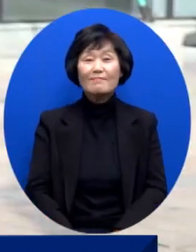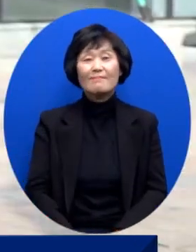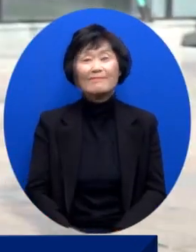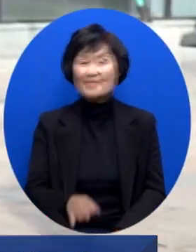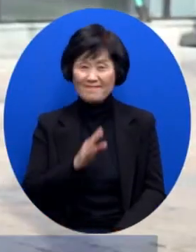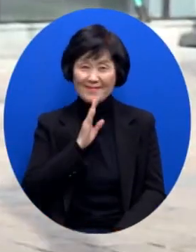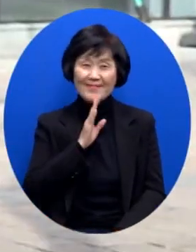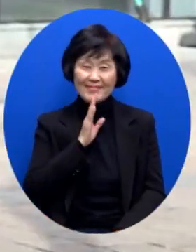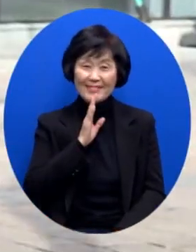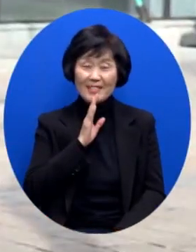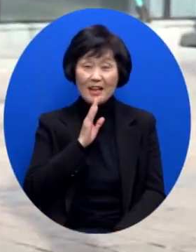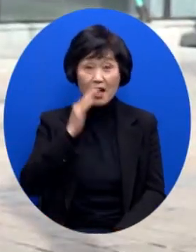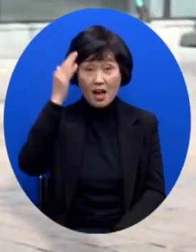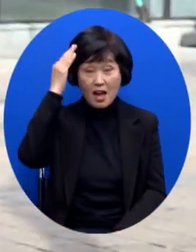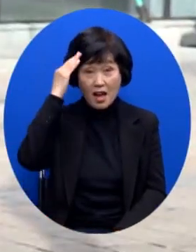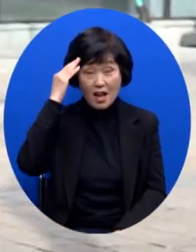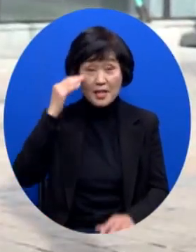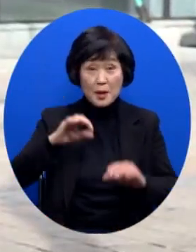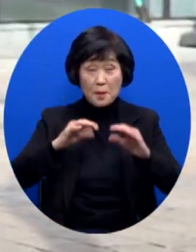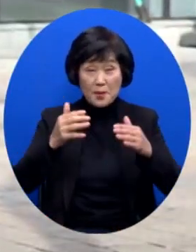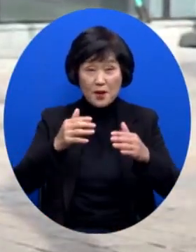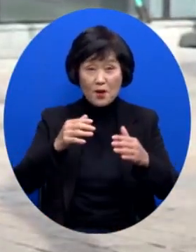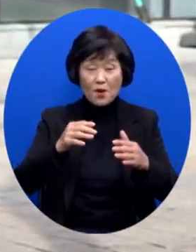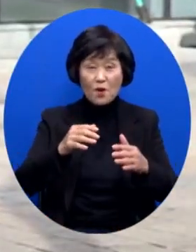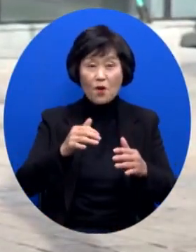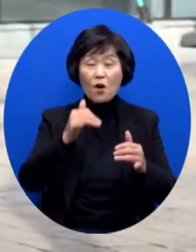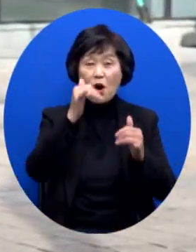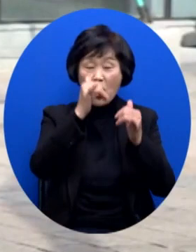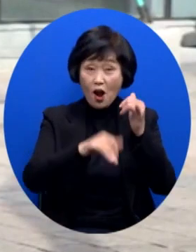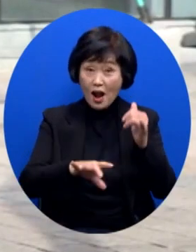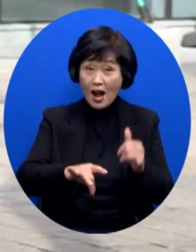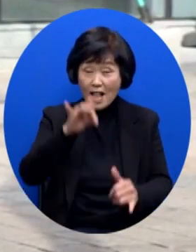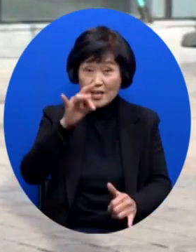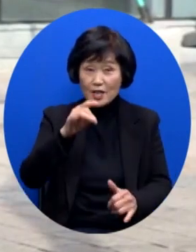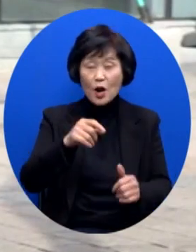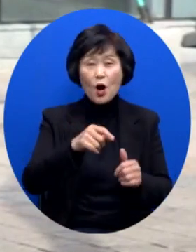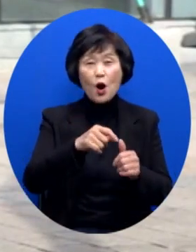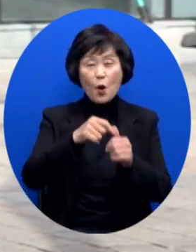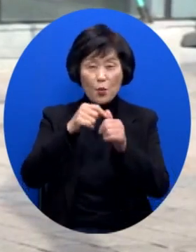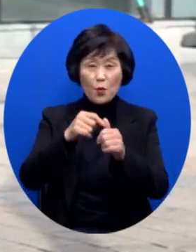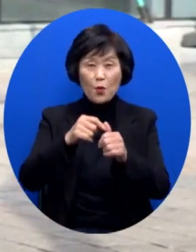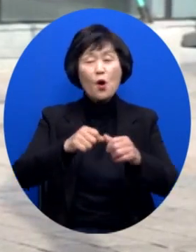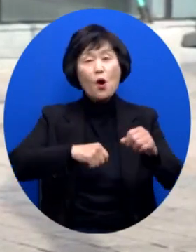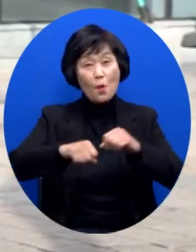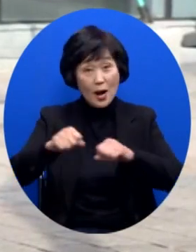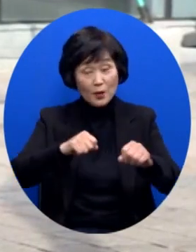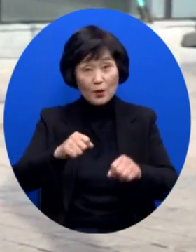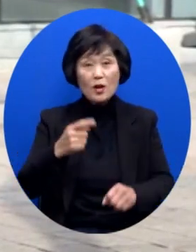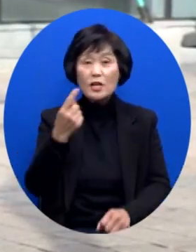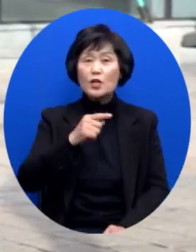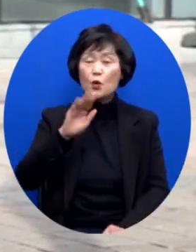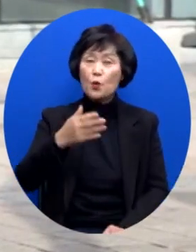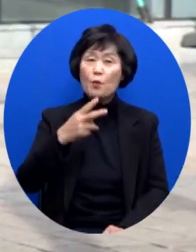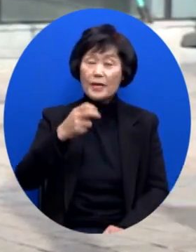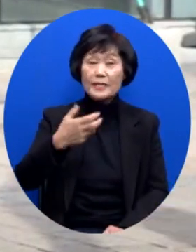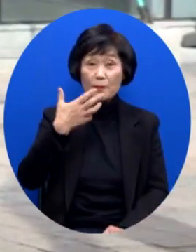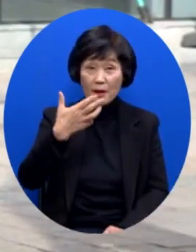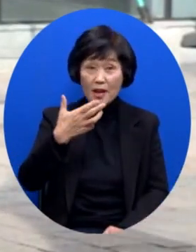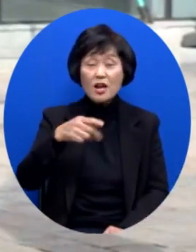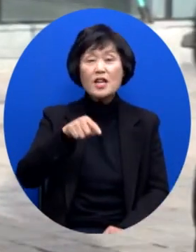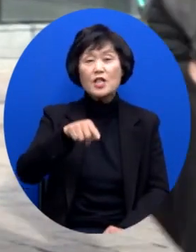네, 그렇습니다. 대한민국 최초의 구호 활동이죠. 구세군 자선냄비 거리 모금이 1928년 12월 바로